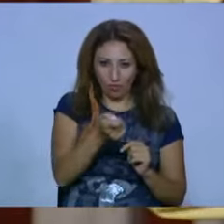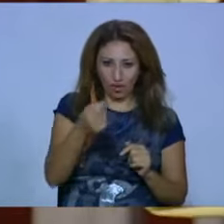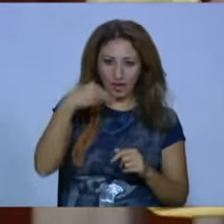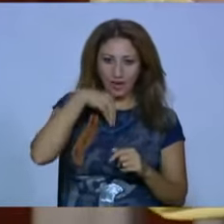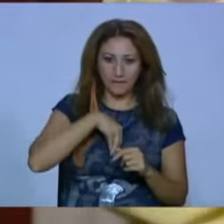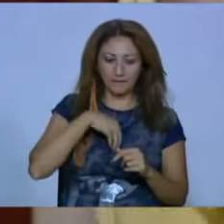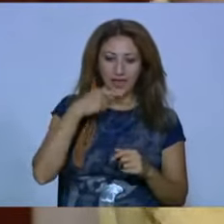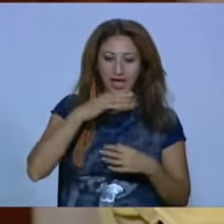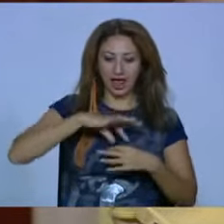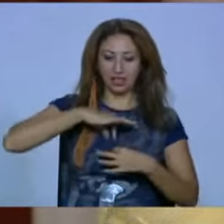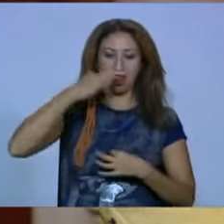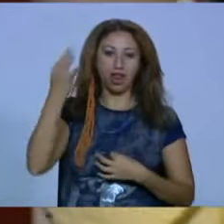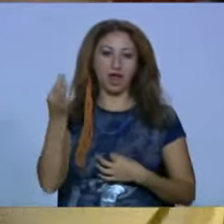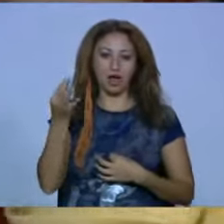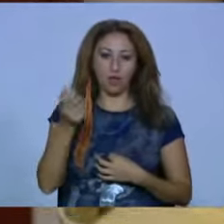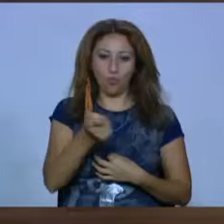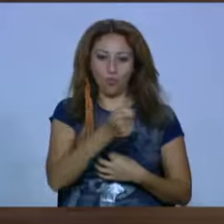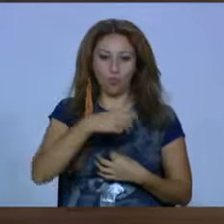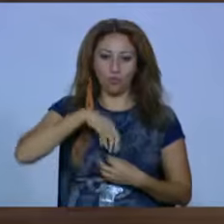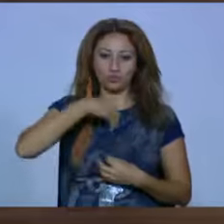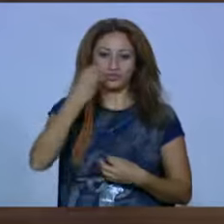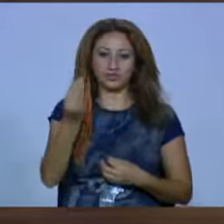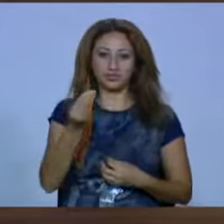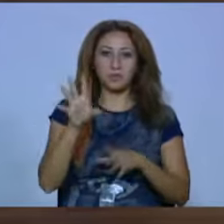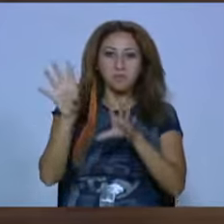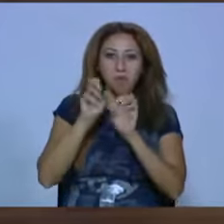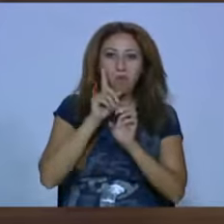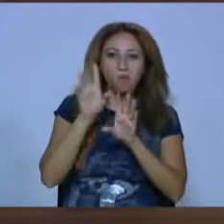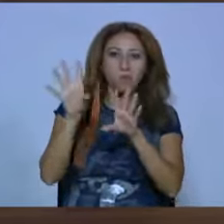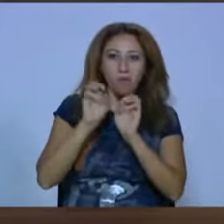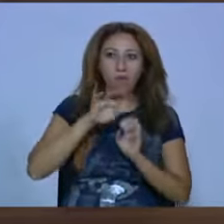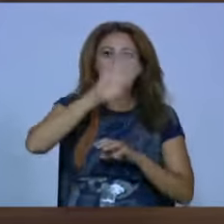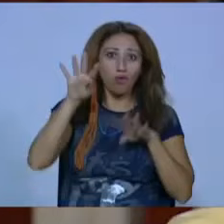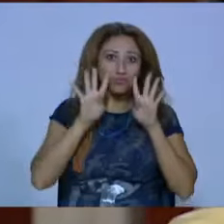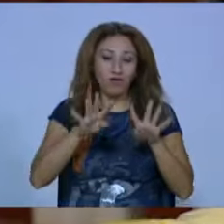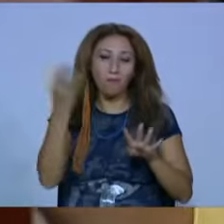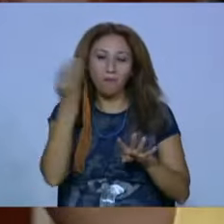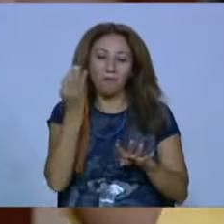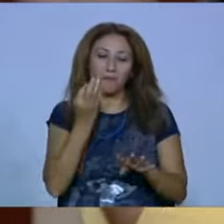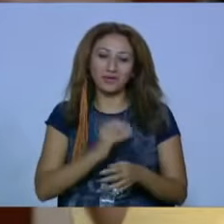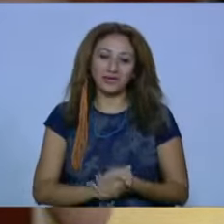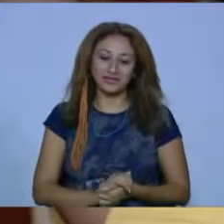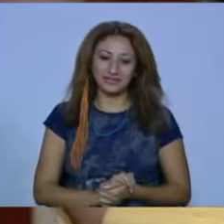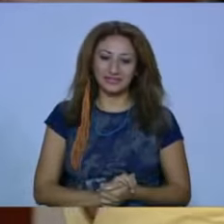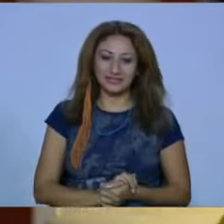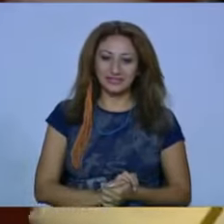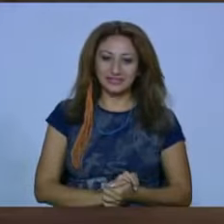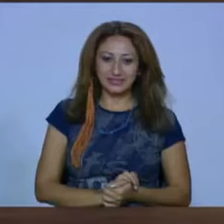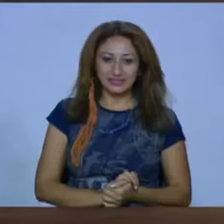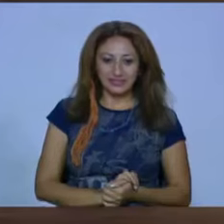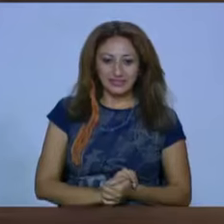فانا هطلعه من صدري. فهو فعلا عمل كده والمشهد ده اخذ سكسية عالي جدا في السينما. فكان تفاصيل